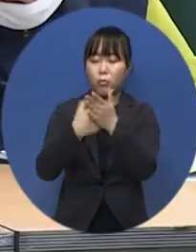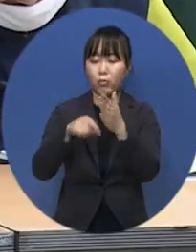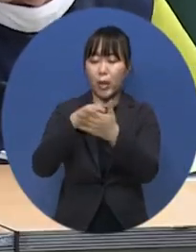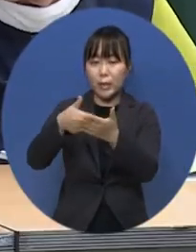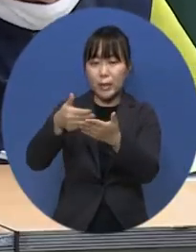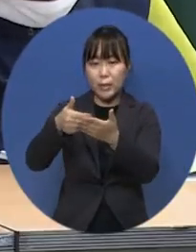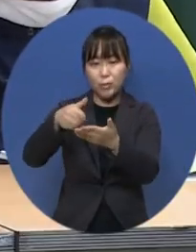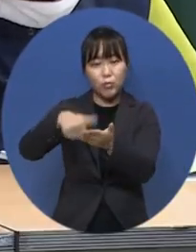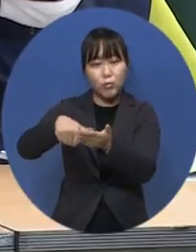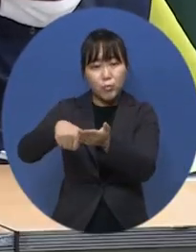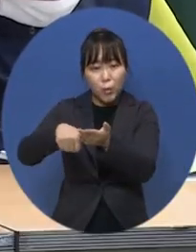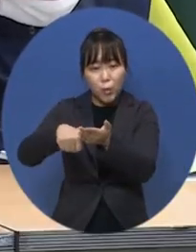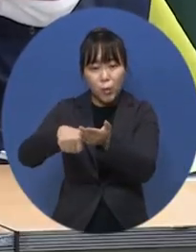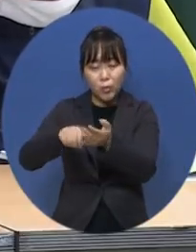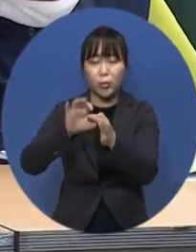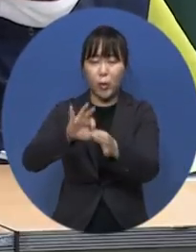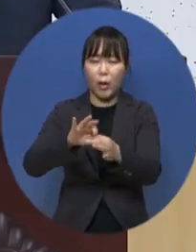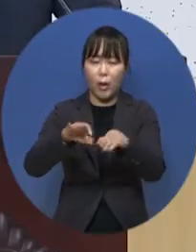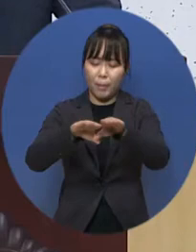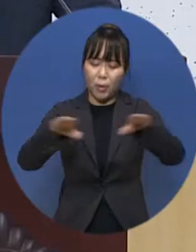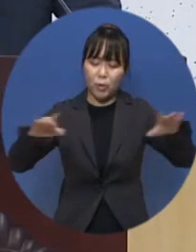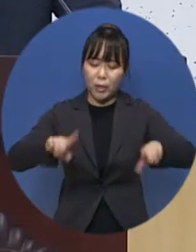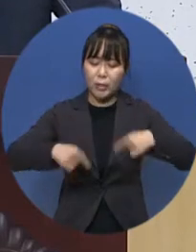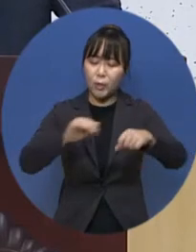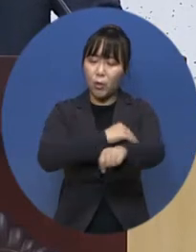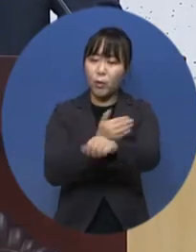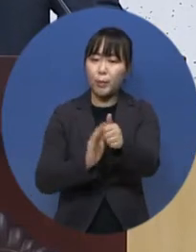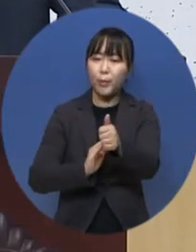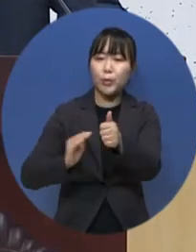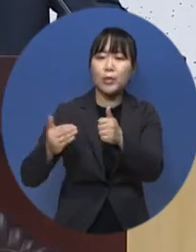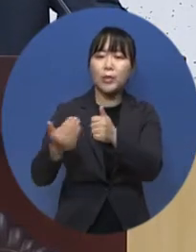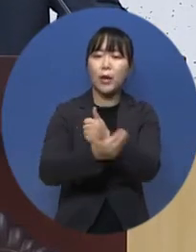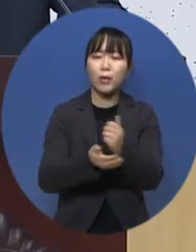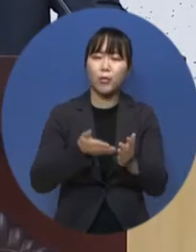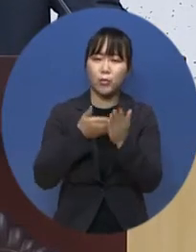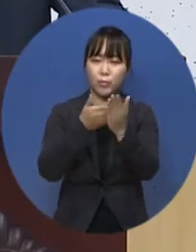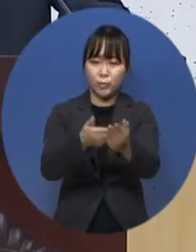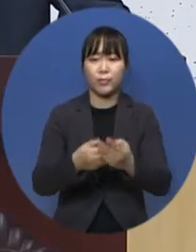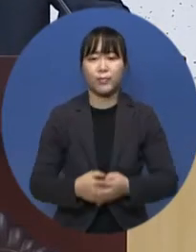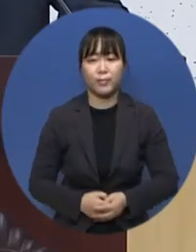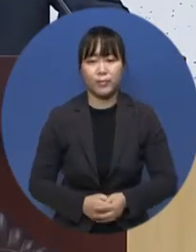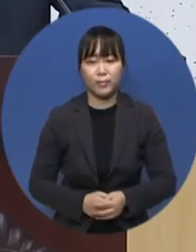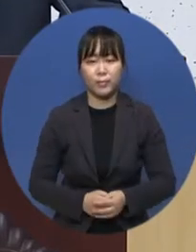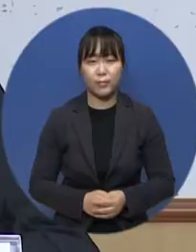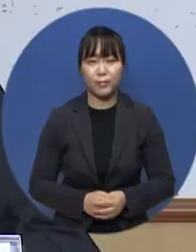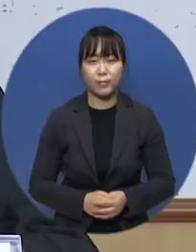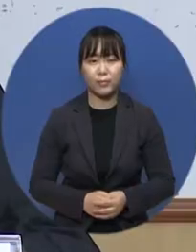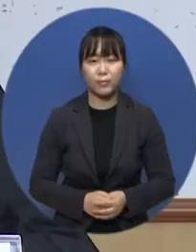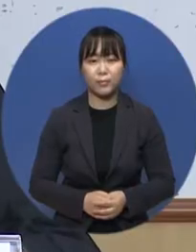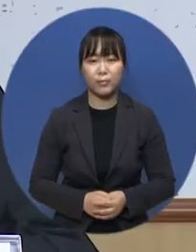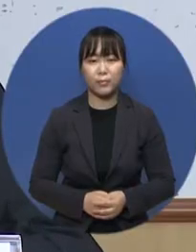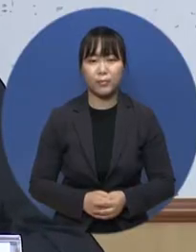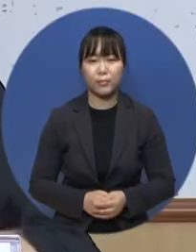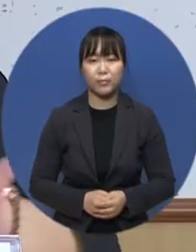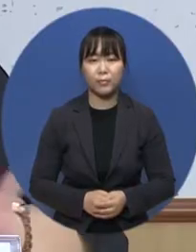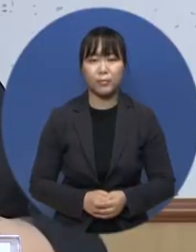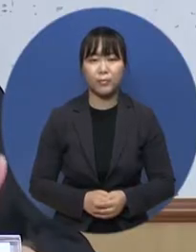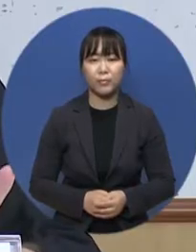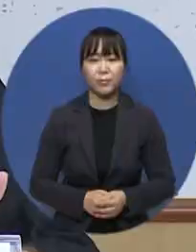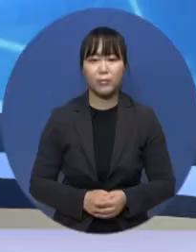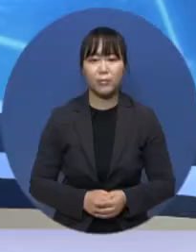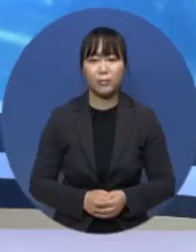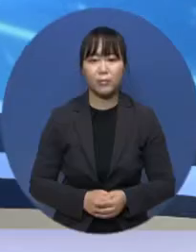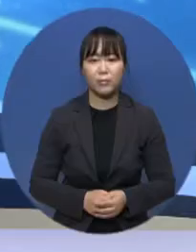용지 도입 등을 통해 평등한 참정권을 보장할 것을 주장했습니다. 복지TV 뉴스 박승용입니다.